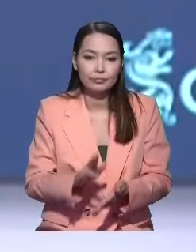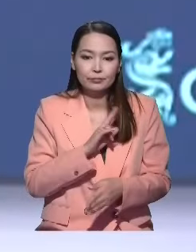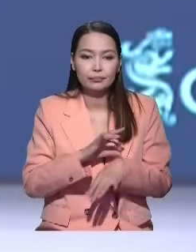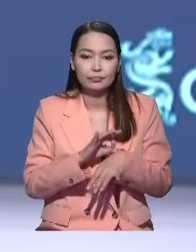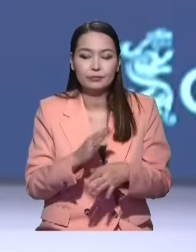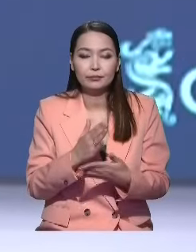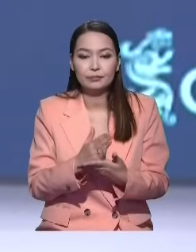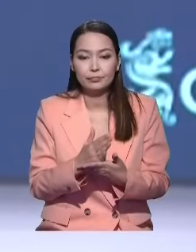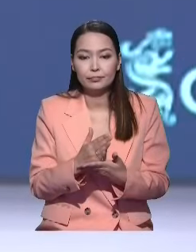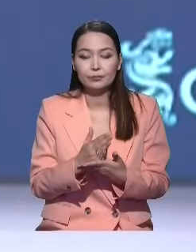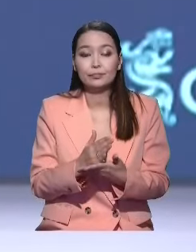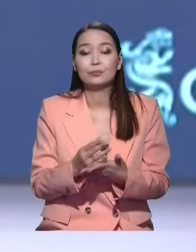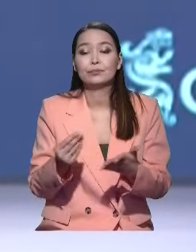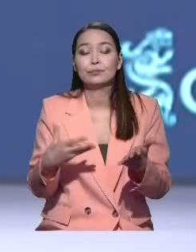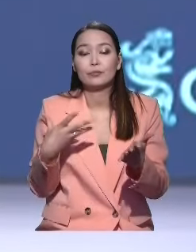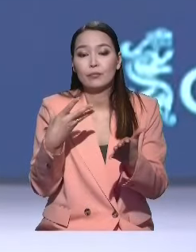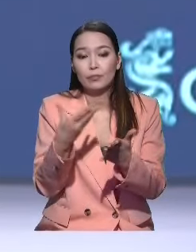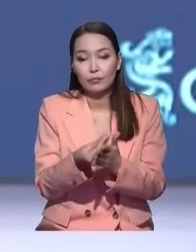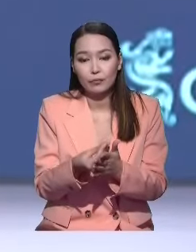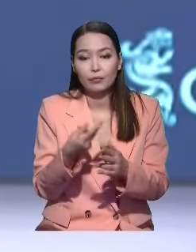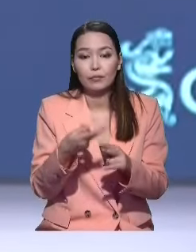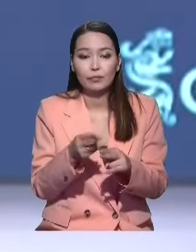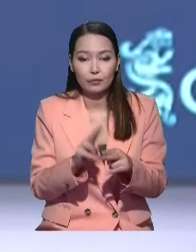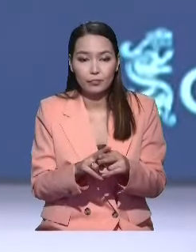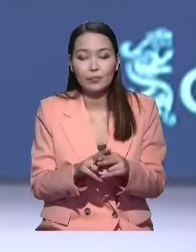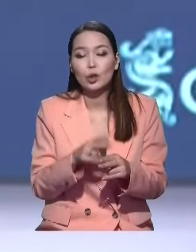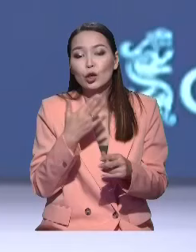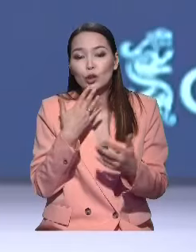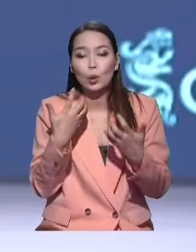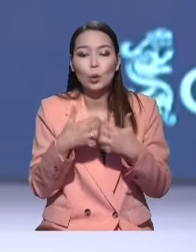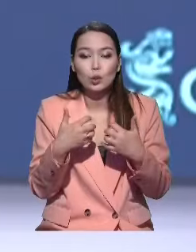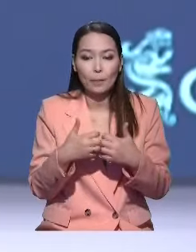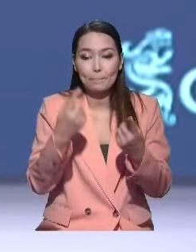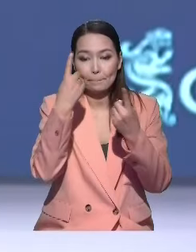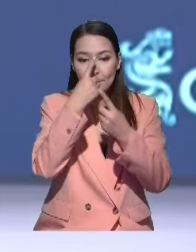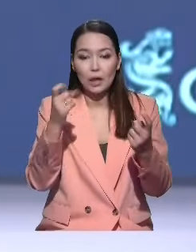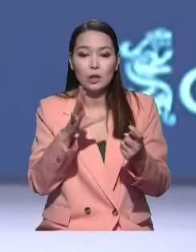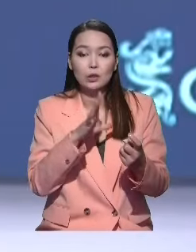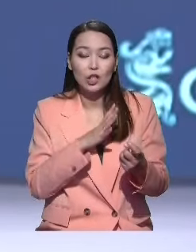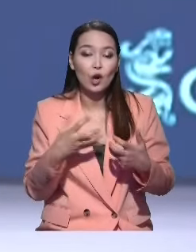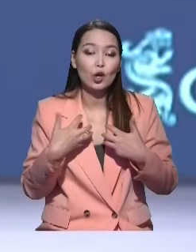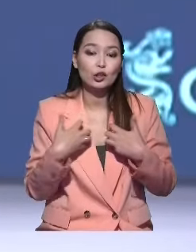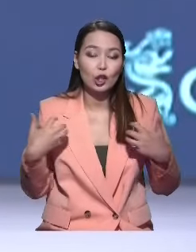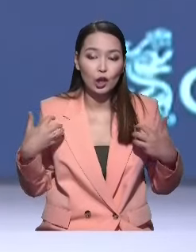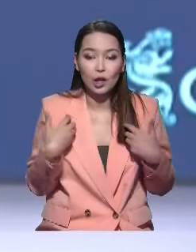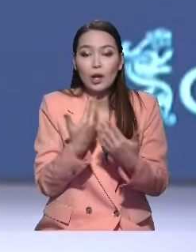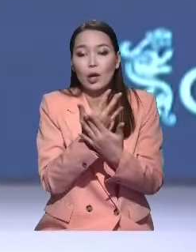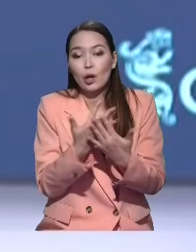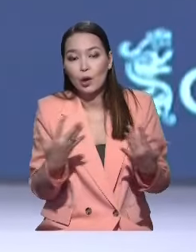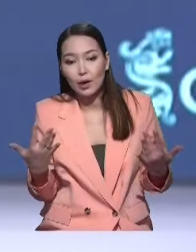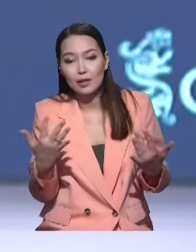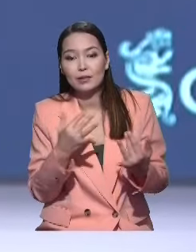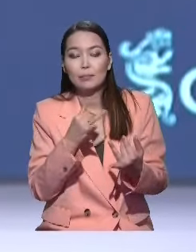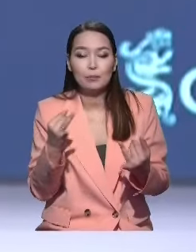Меншік иелеріне өтемақы мөлшері ұлттық статистика бюросы жариялаған жануарлардың түрлері, жынысы мен жас